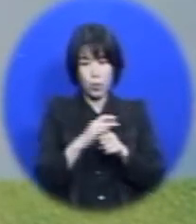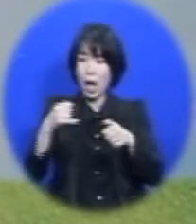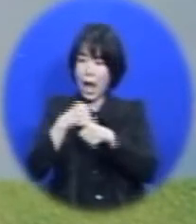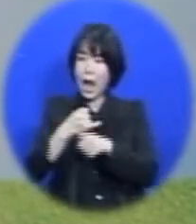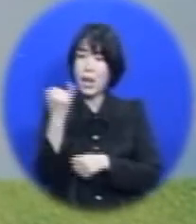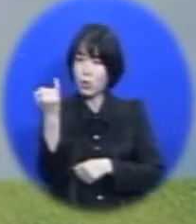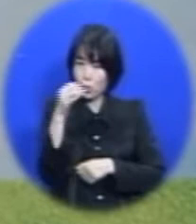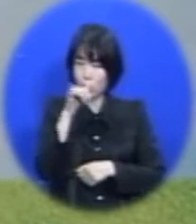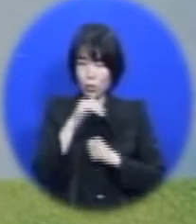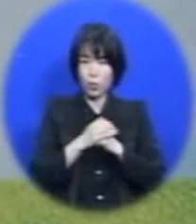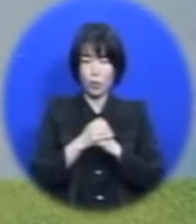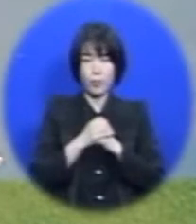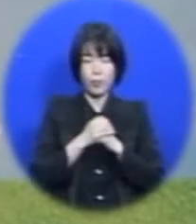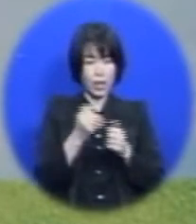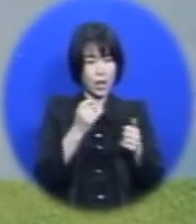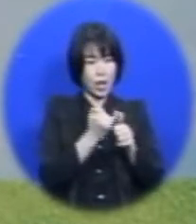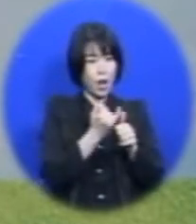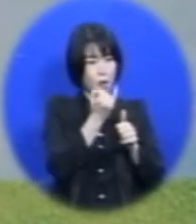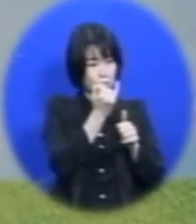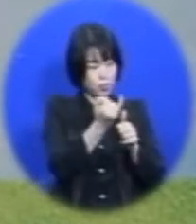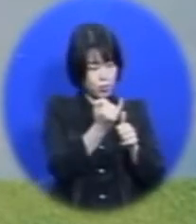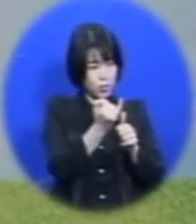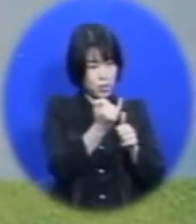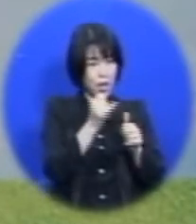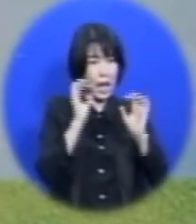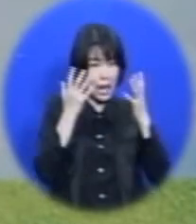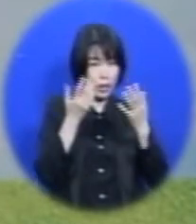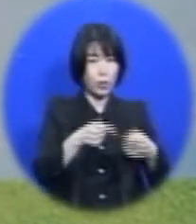그리고 아내의 애인도 같이 살았어요.